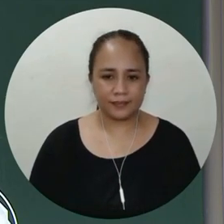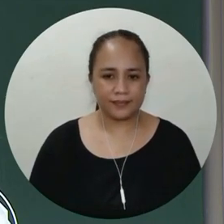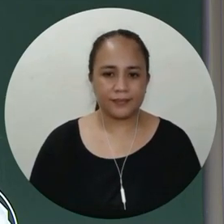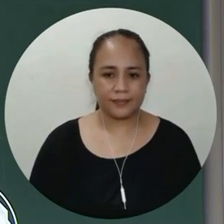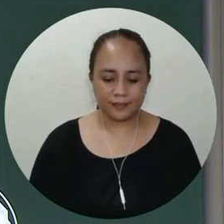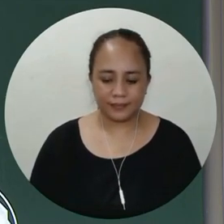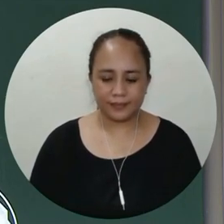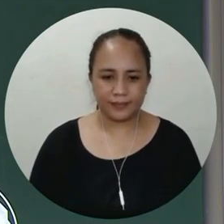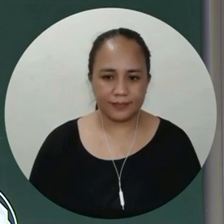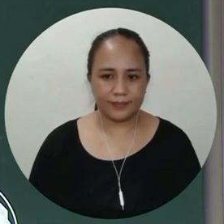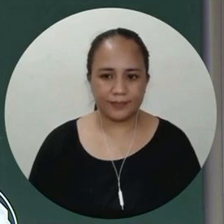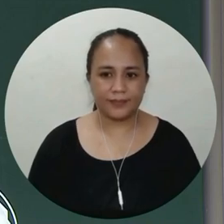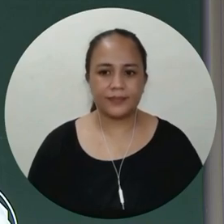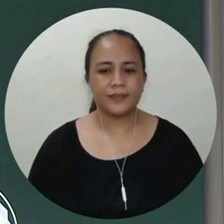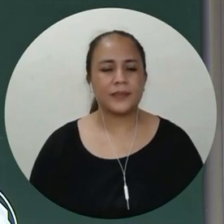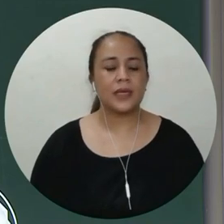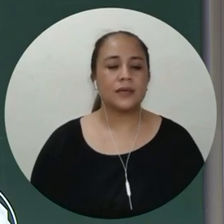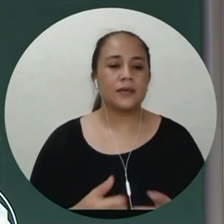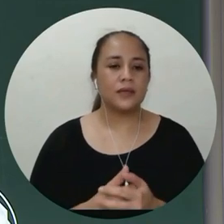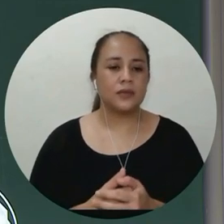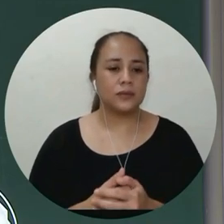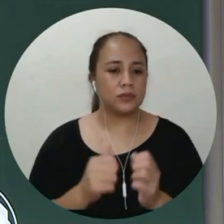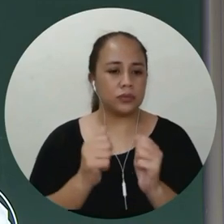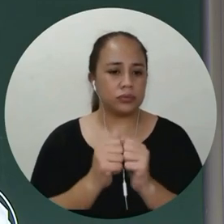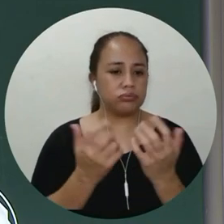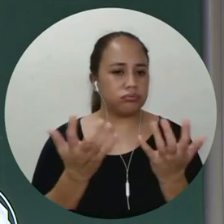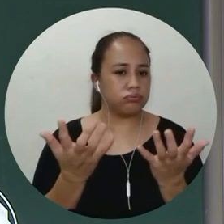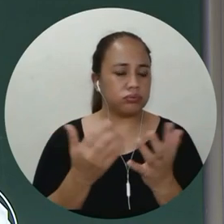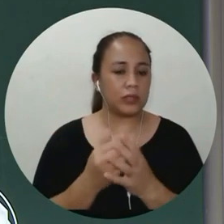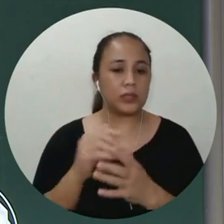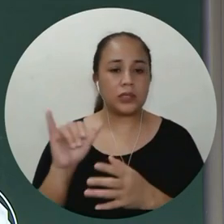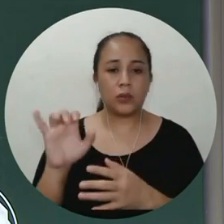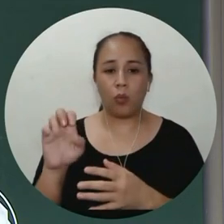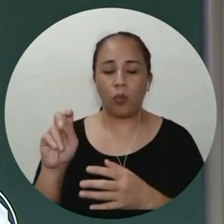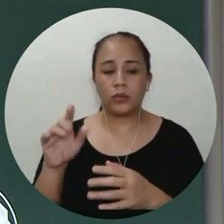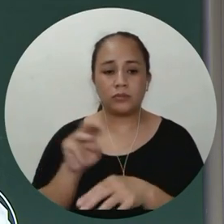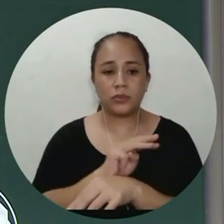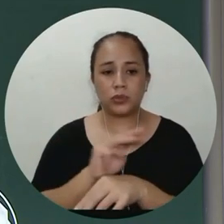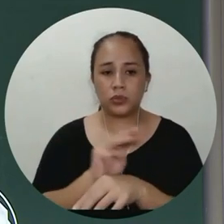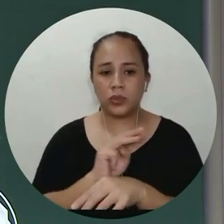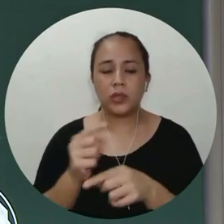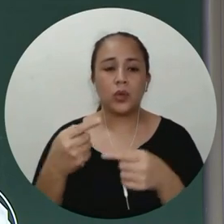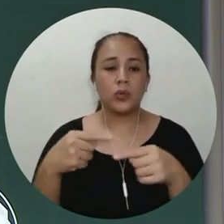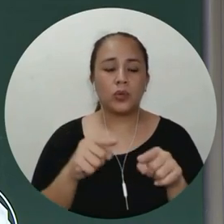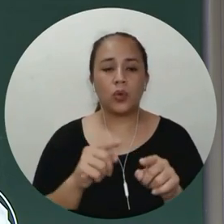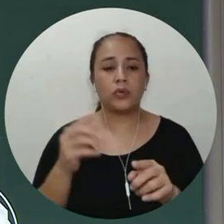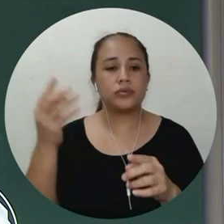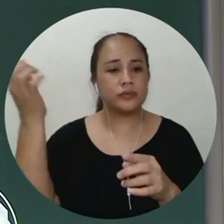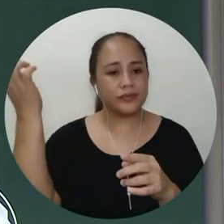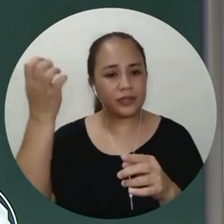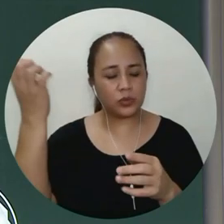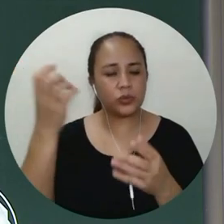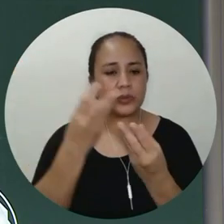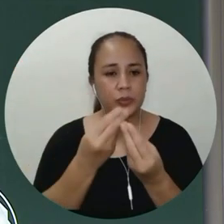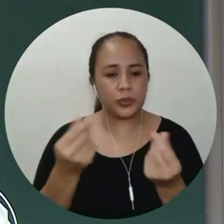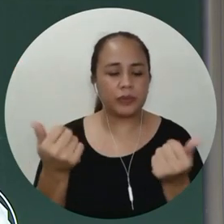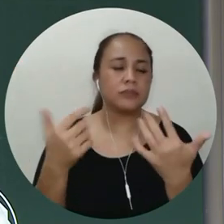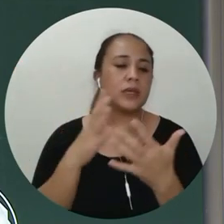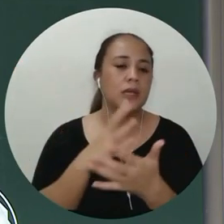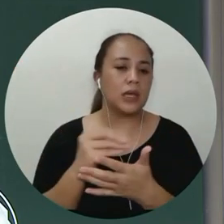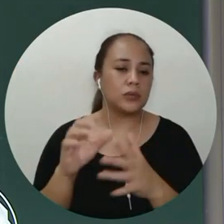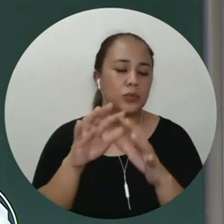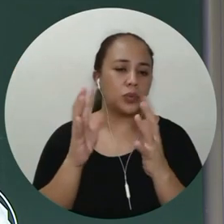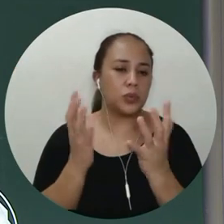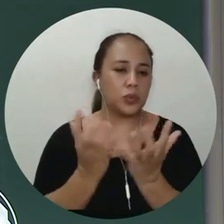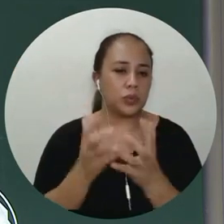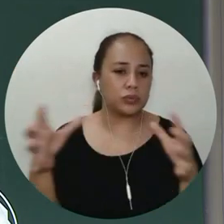현장을 변화시킬 거예요. So, with, when it comes to our Yewon missions, we will do evangelism, healing and the word movement surely to 사도행전